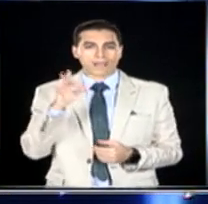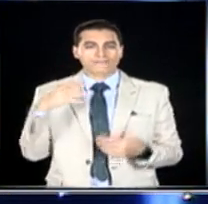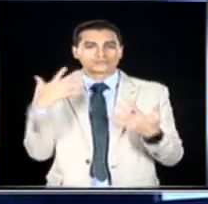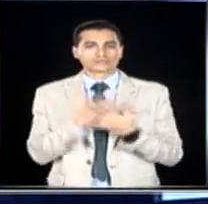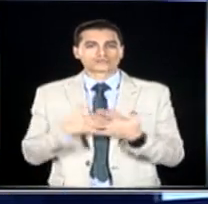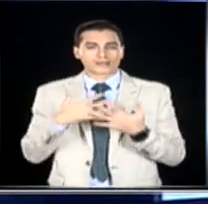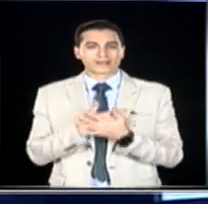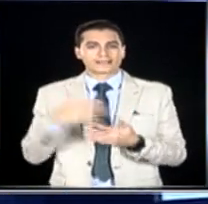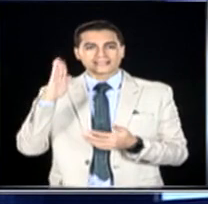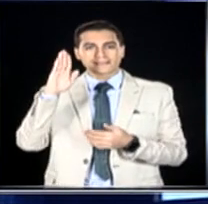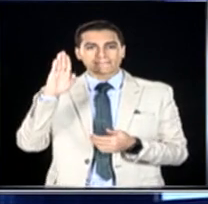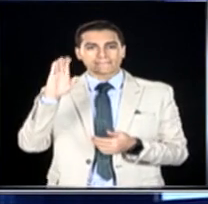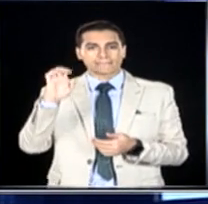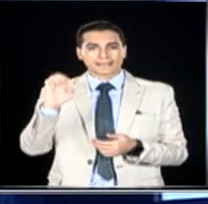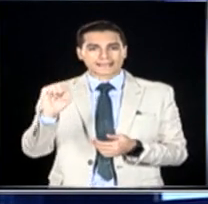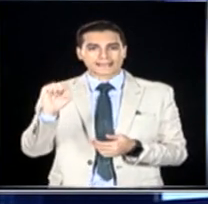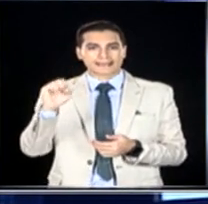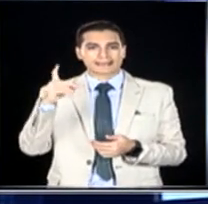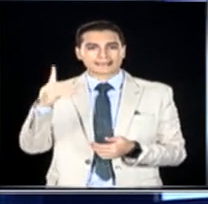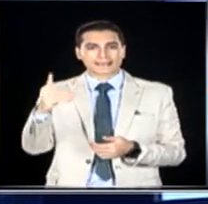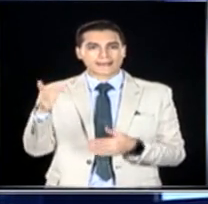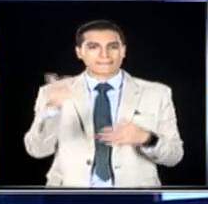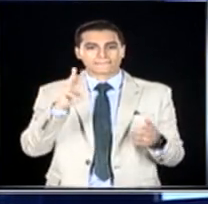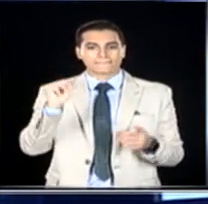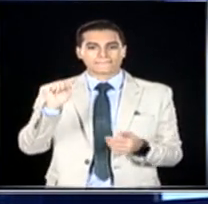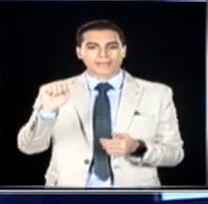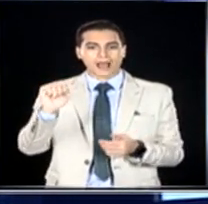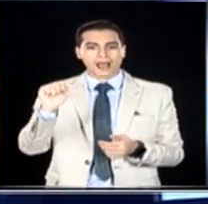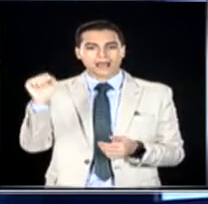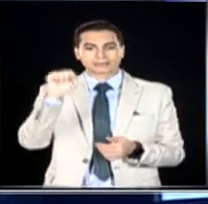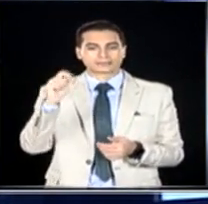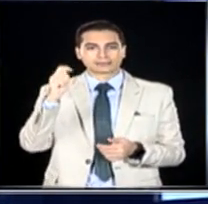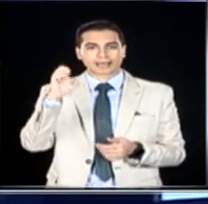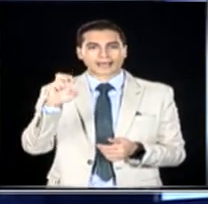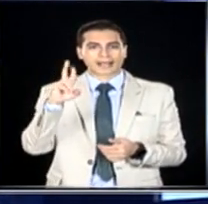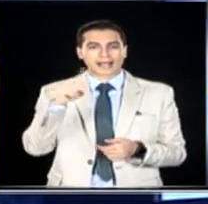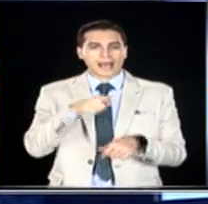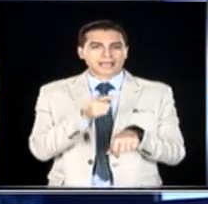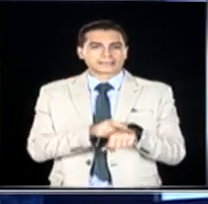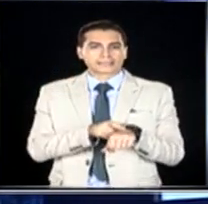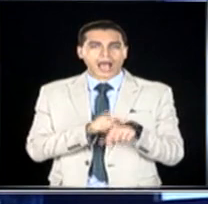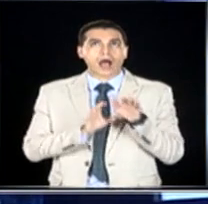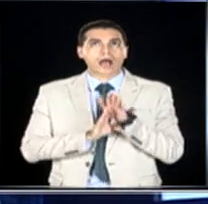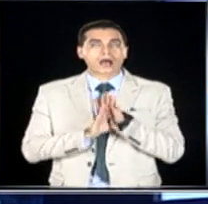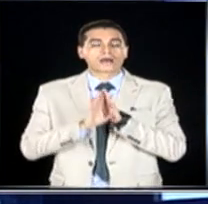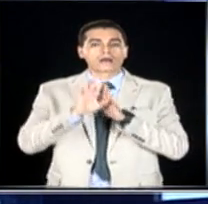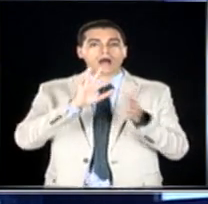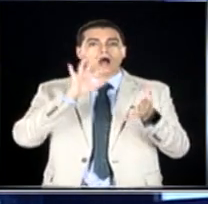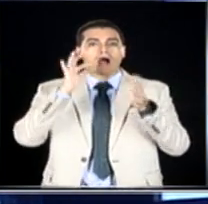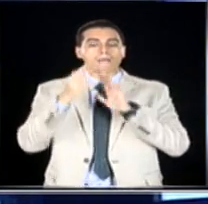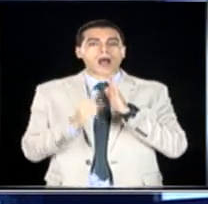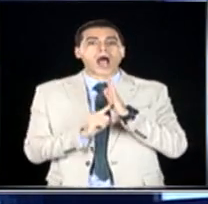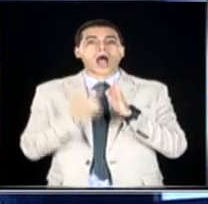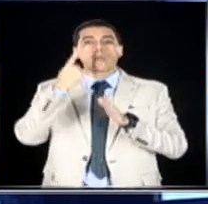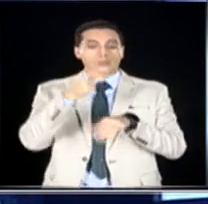سبيد ماستر هي اول ساعه تم ارتداؤها على سطح القمر، فما هي الشركه